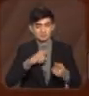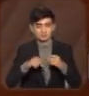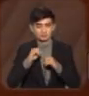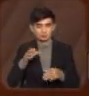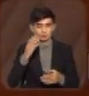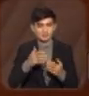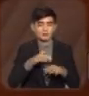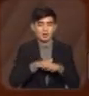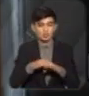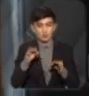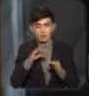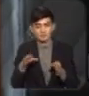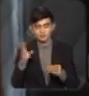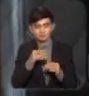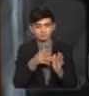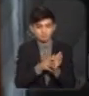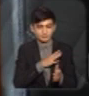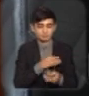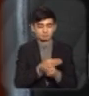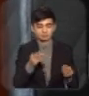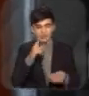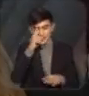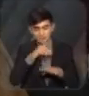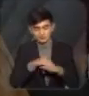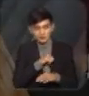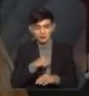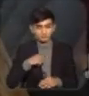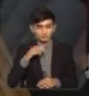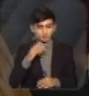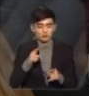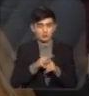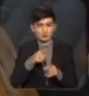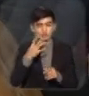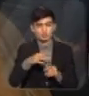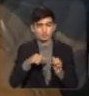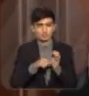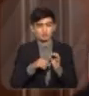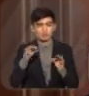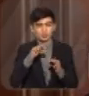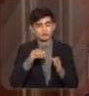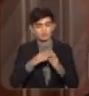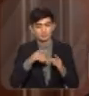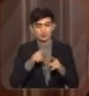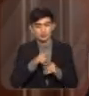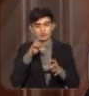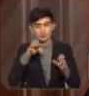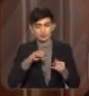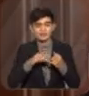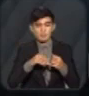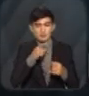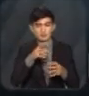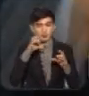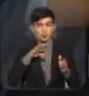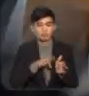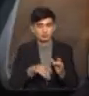ақысын халыққа заң бойынша жергілікті әкімдік береді дейді. Қарасай ауданындағы сот отырысы 46 телімге қатысты өтіп жатыр. Жерің заңсыз деп сотқа шақырылған